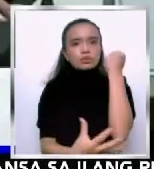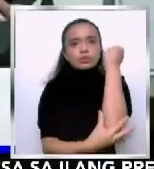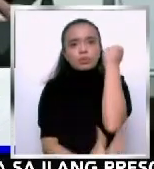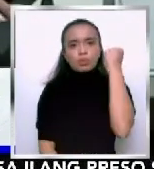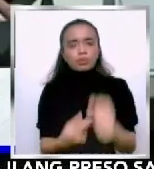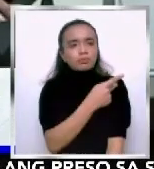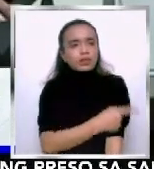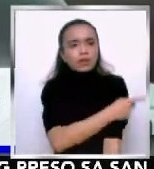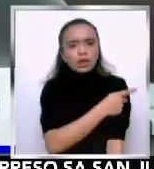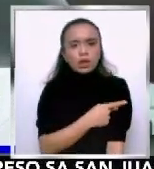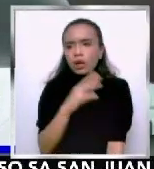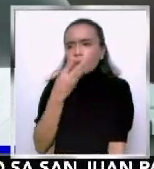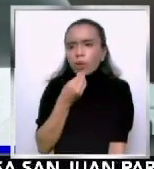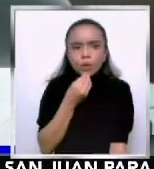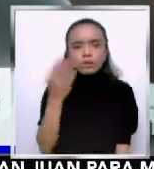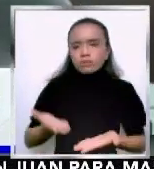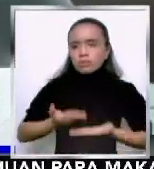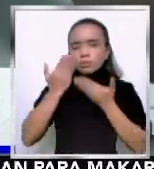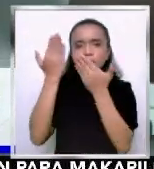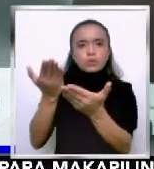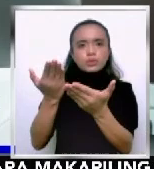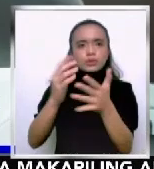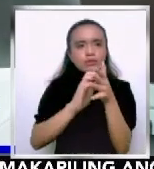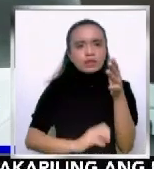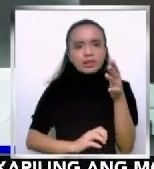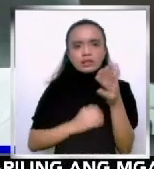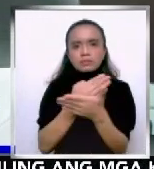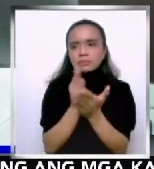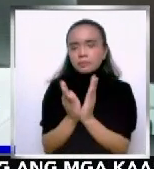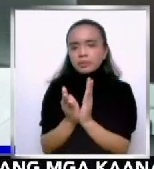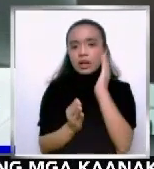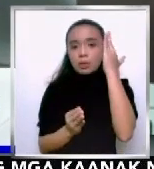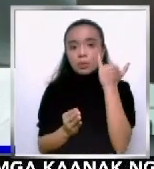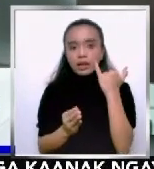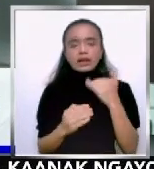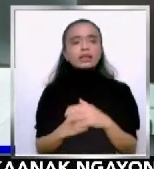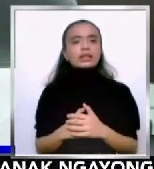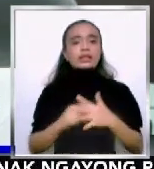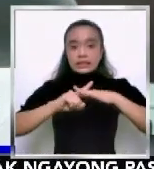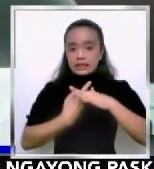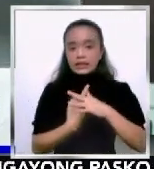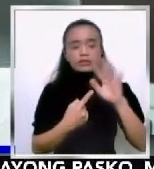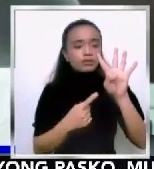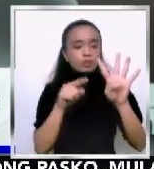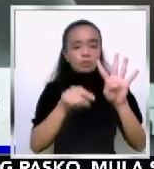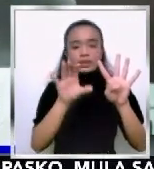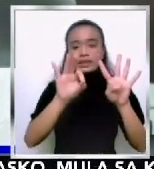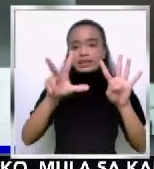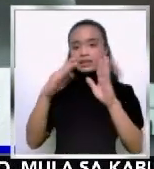yung nag-propose nung kaltas dun sa funding na ito? Kasi mula sa 4.93 billion sa